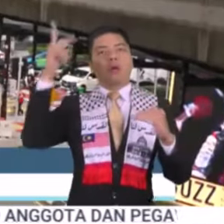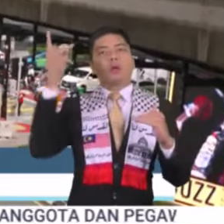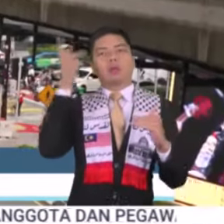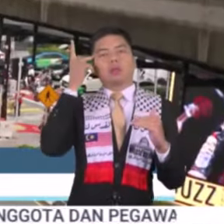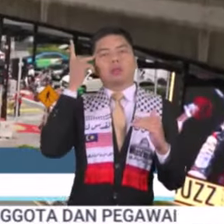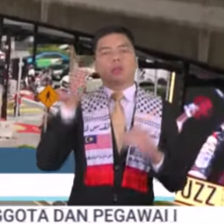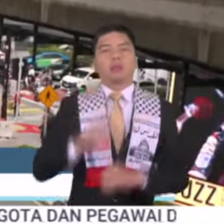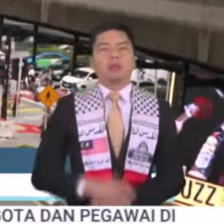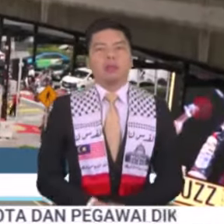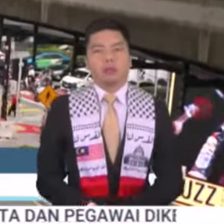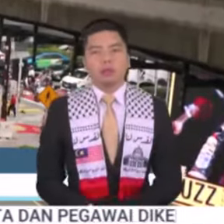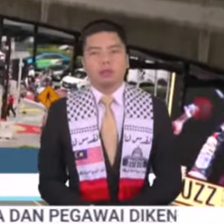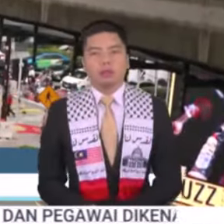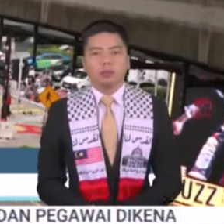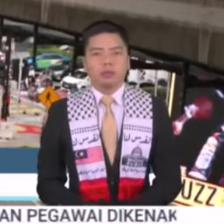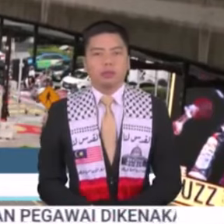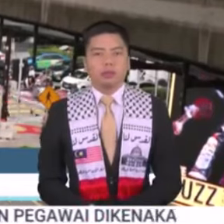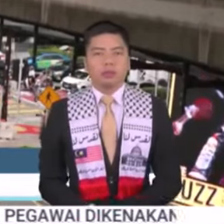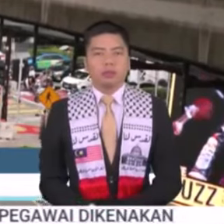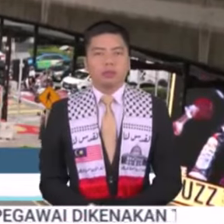politik.